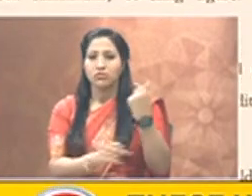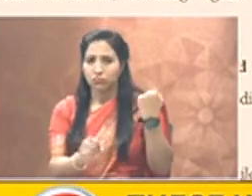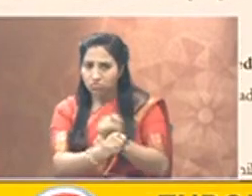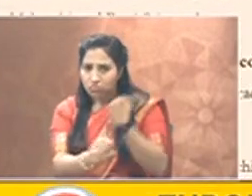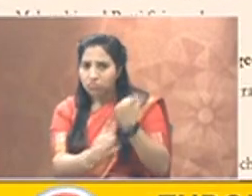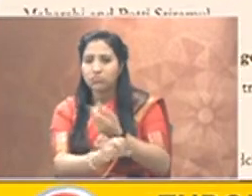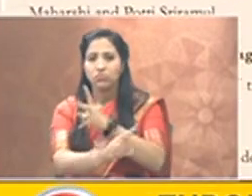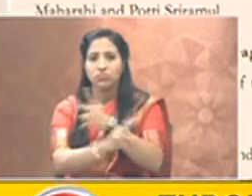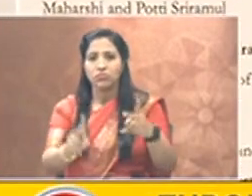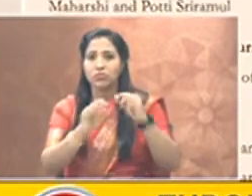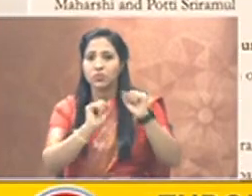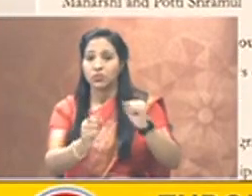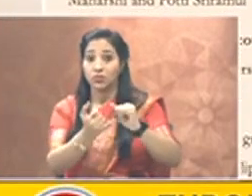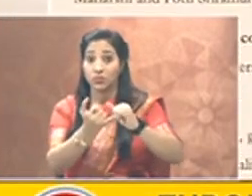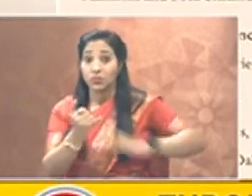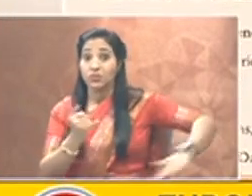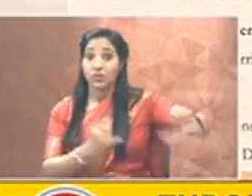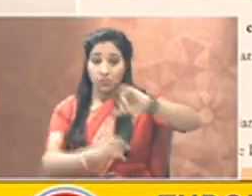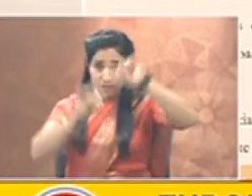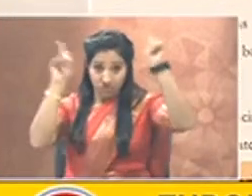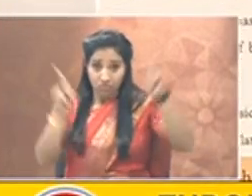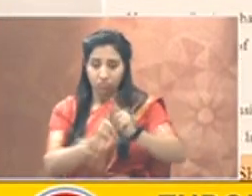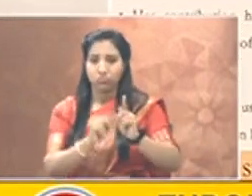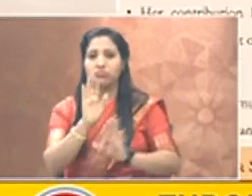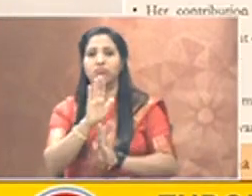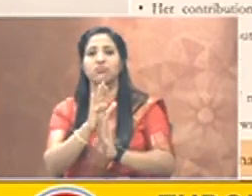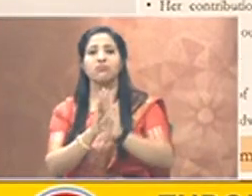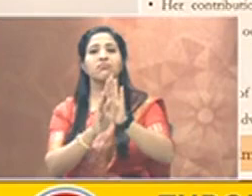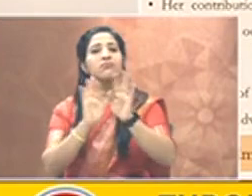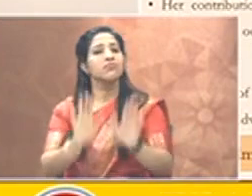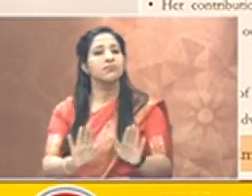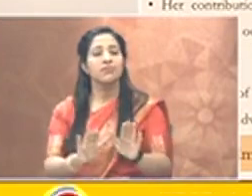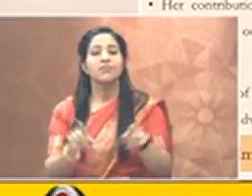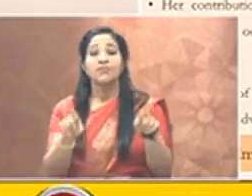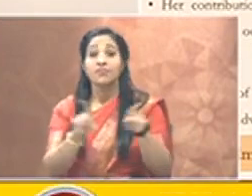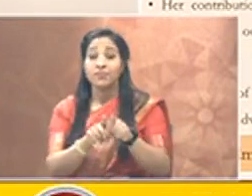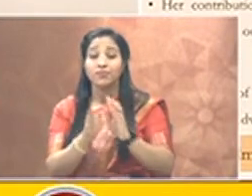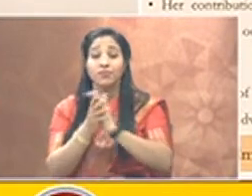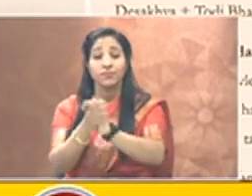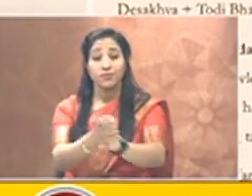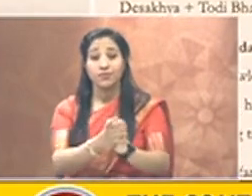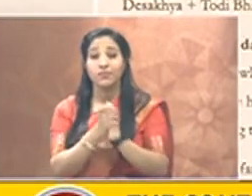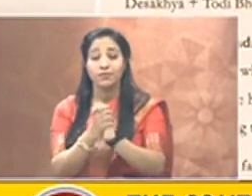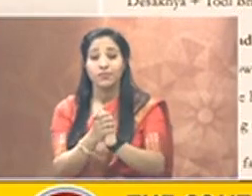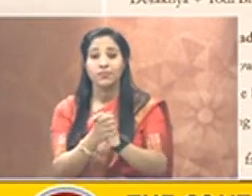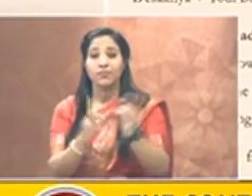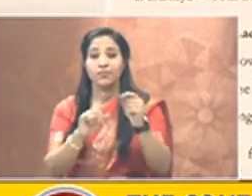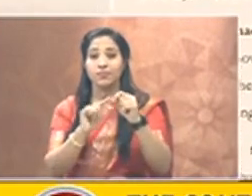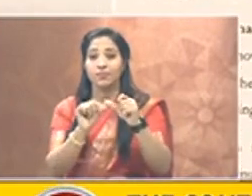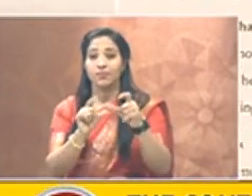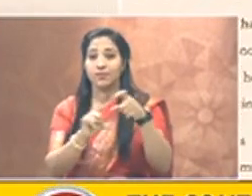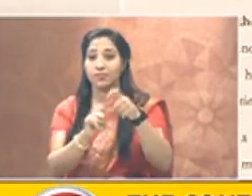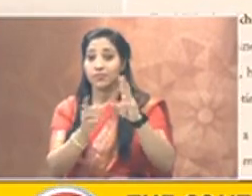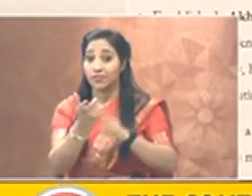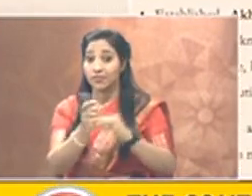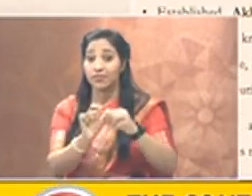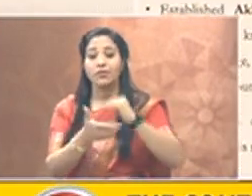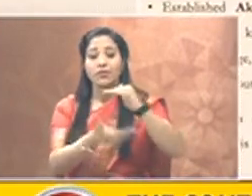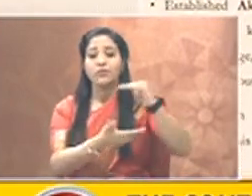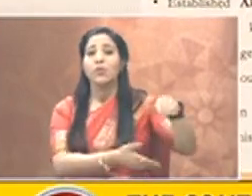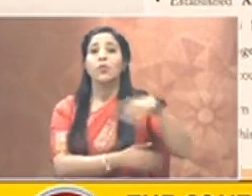से समाज और देश को आगे ले जा रही हैं। साथियों, पद्म सम्मान पाने वालों